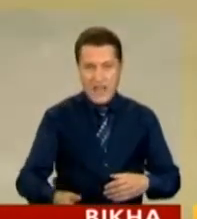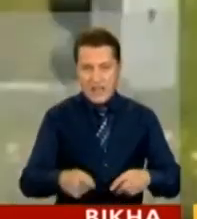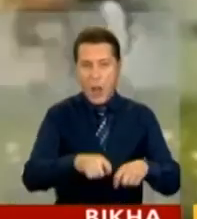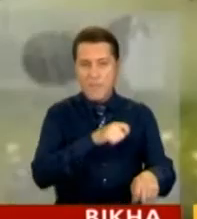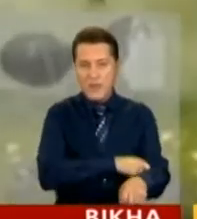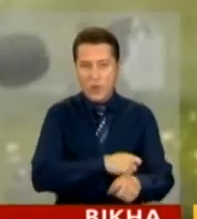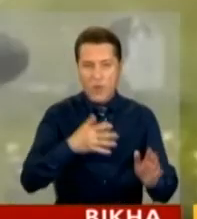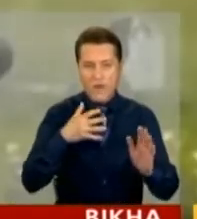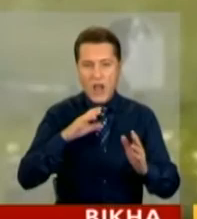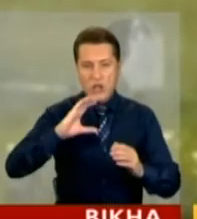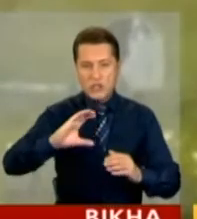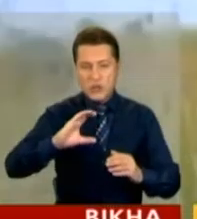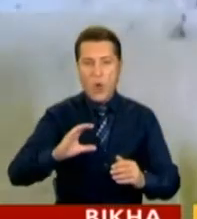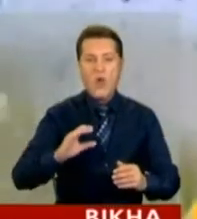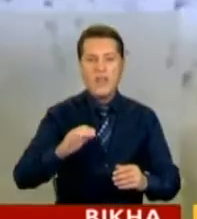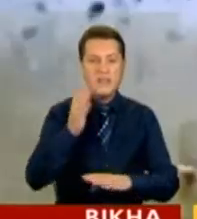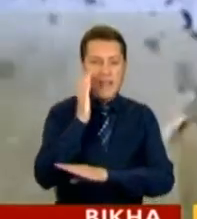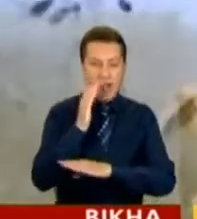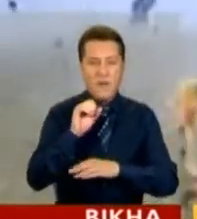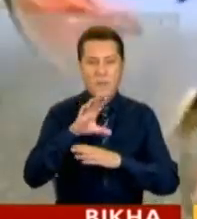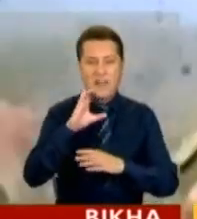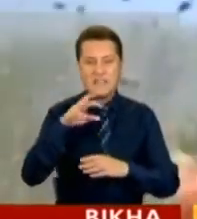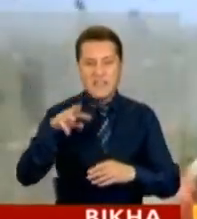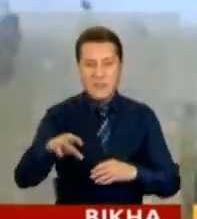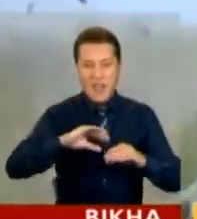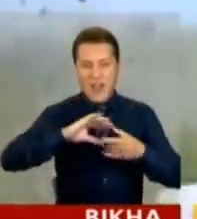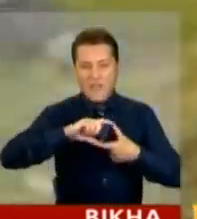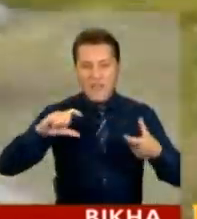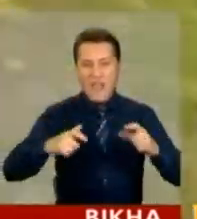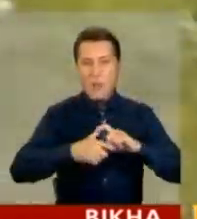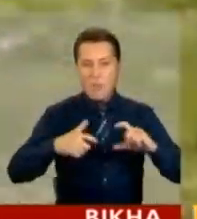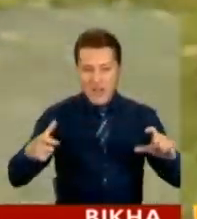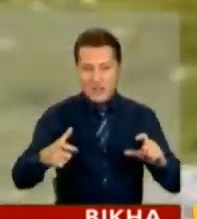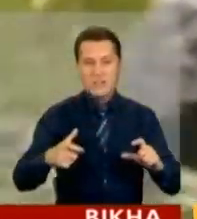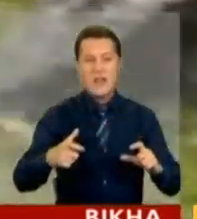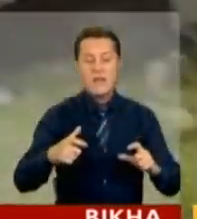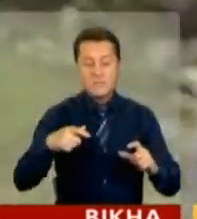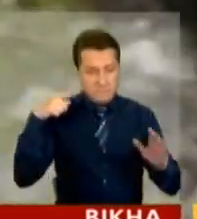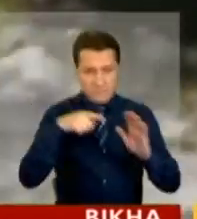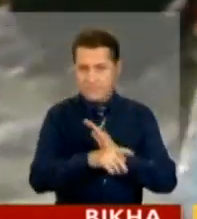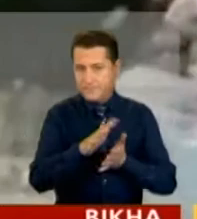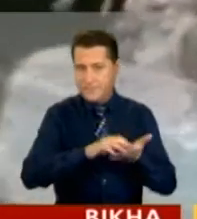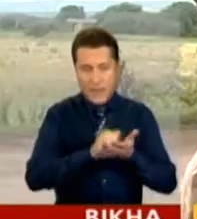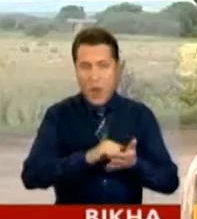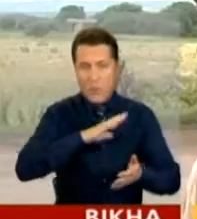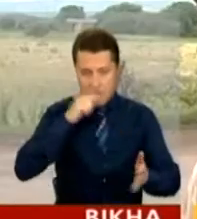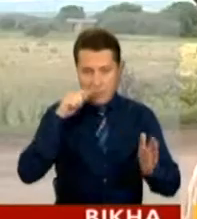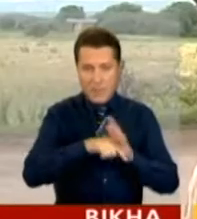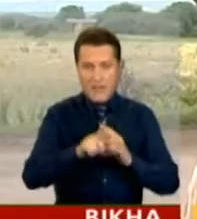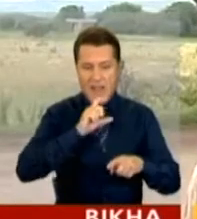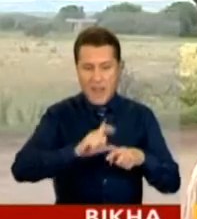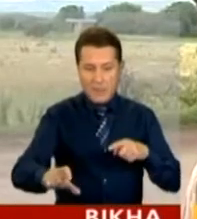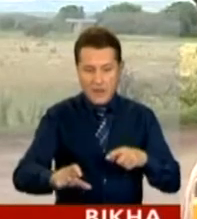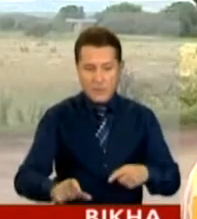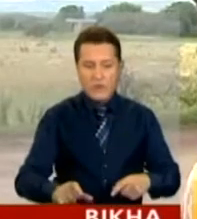слой дерева или 15 сантиметров кирпичной кладки – все это превратится в труху после попадания бронебойного патрона. На зброні